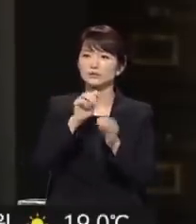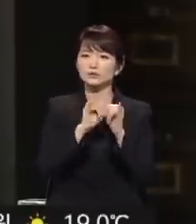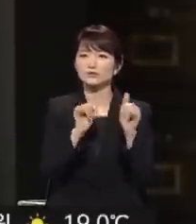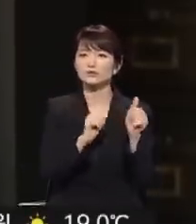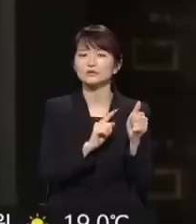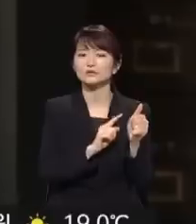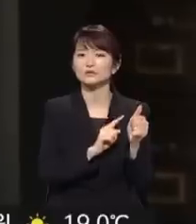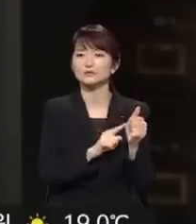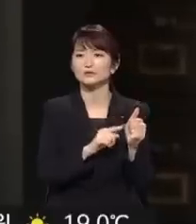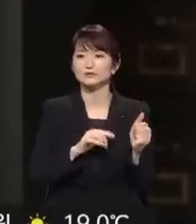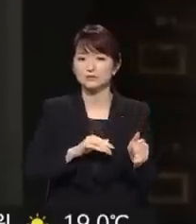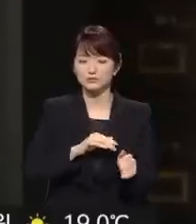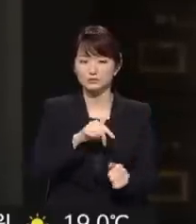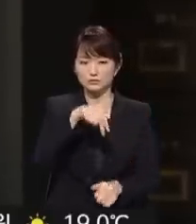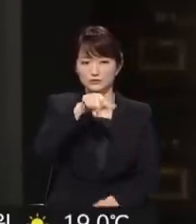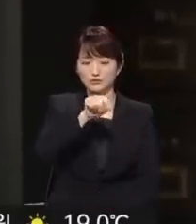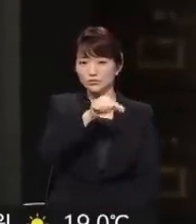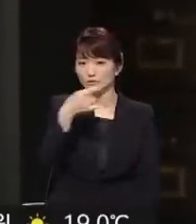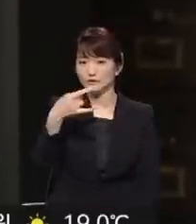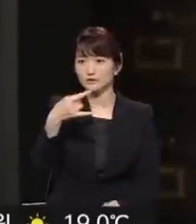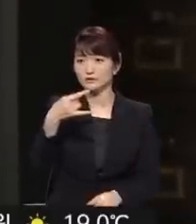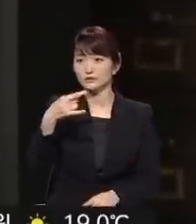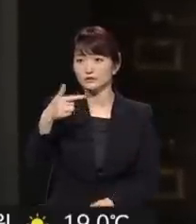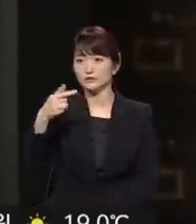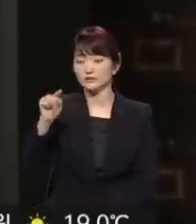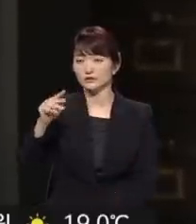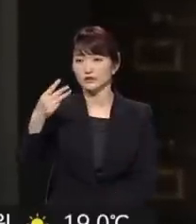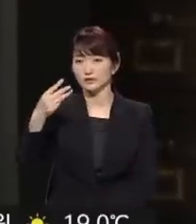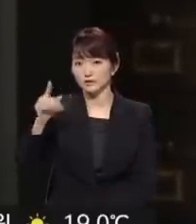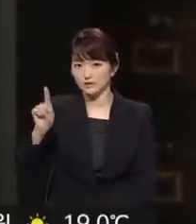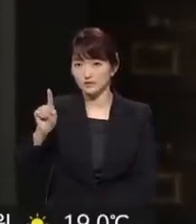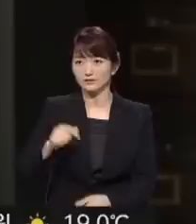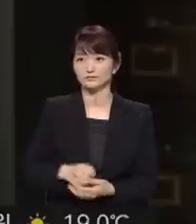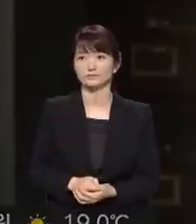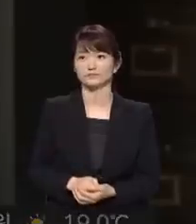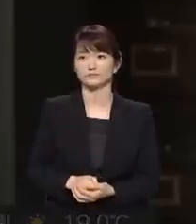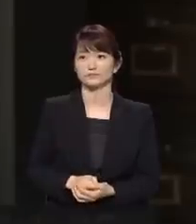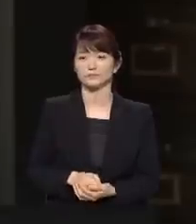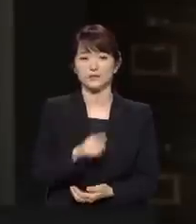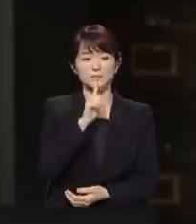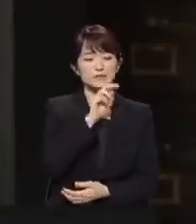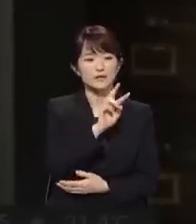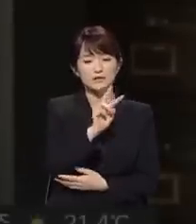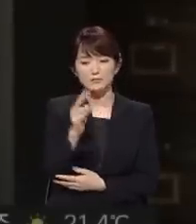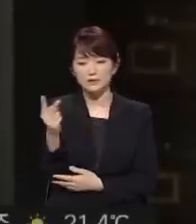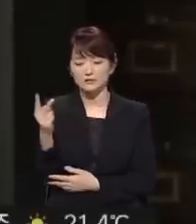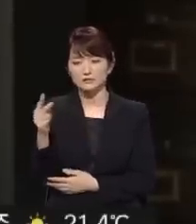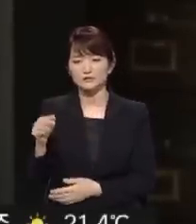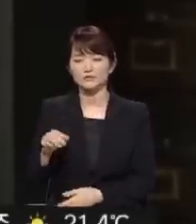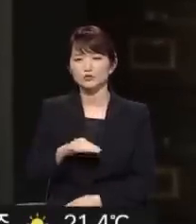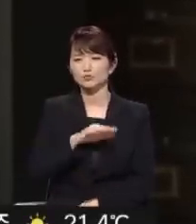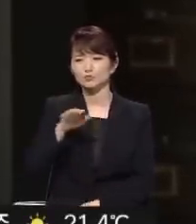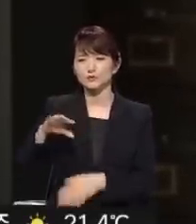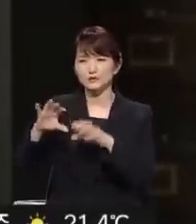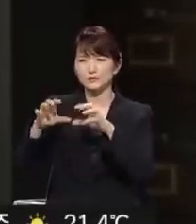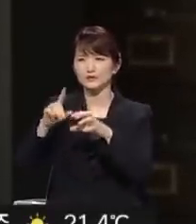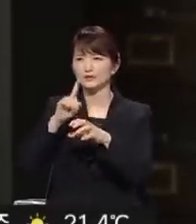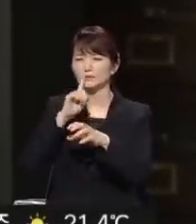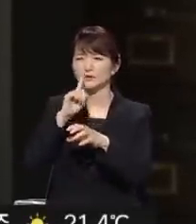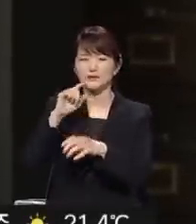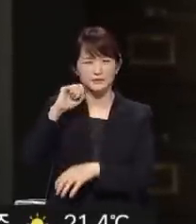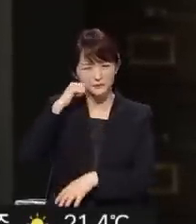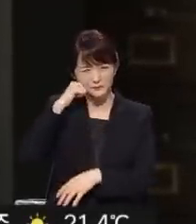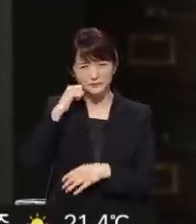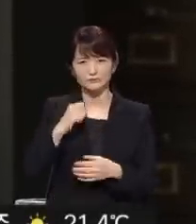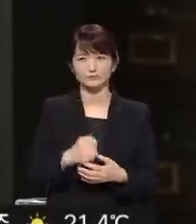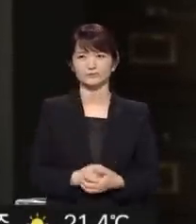분이 저희 나라 이러는 거예요. 아 근데 방송 중에 아 저 우리나라입니다라고 또 교정해주면 그분 또 무안하시잖아요. 그러니까 이게 참